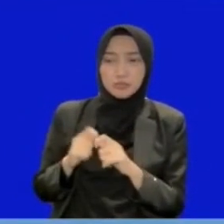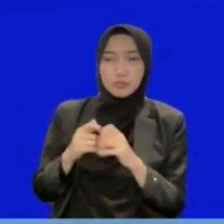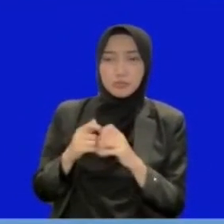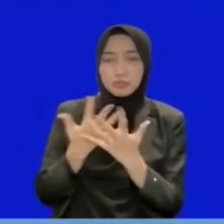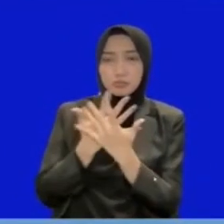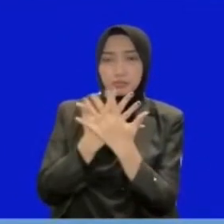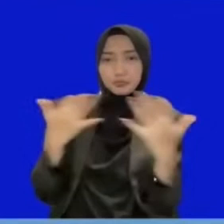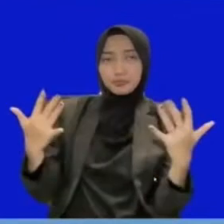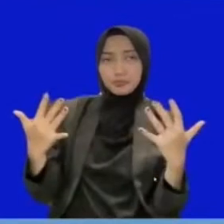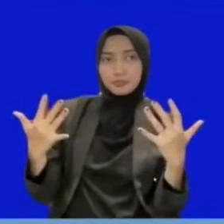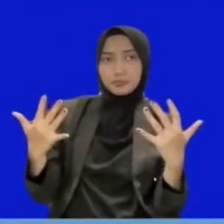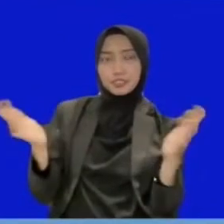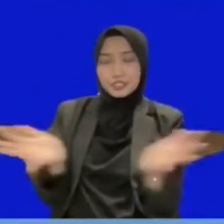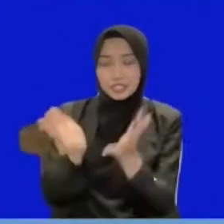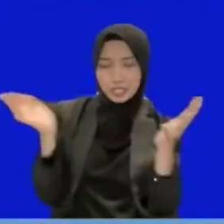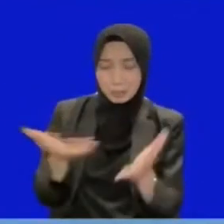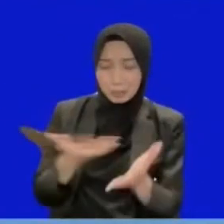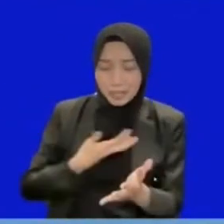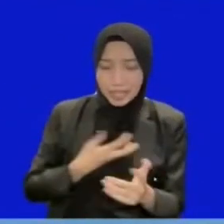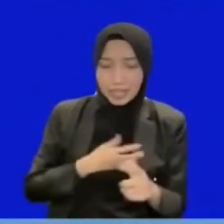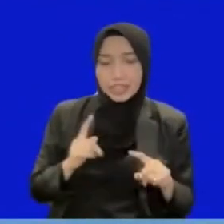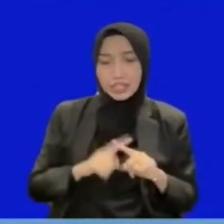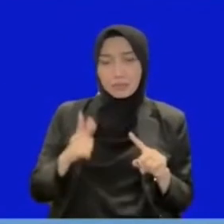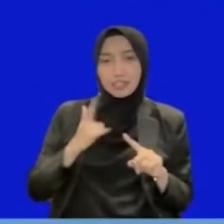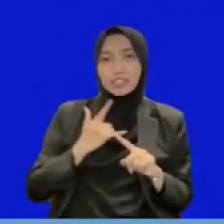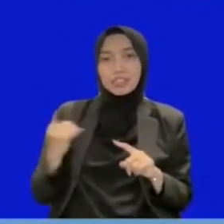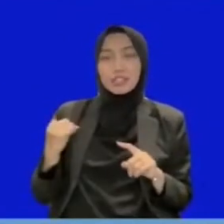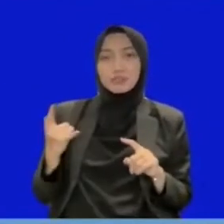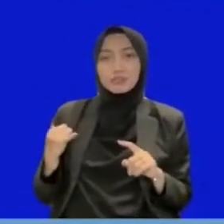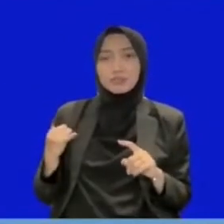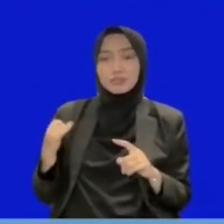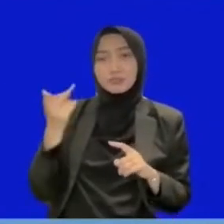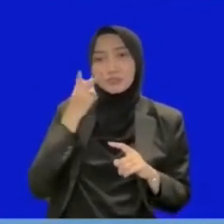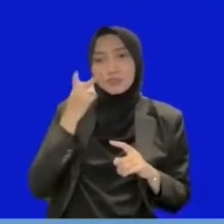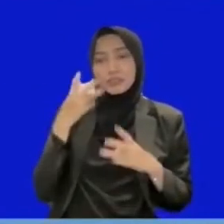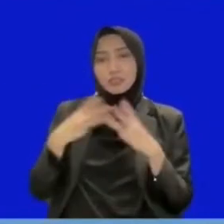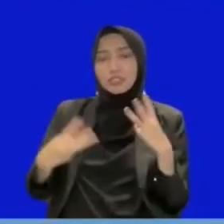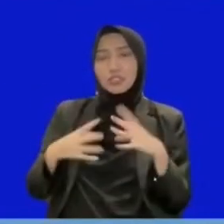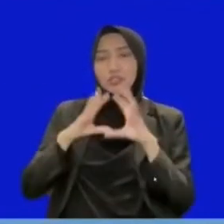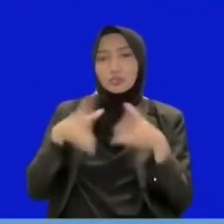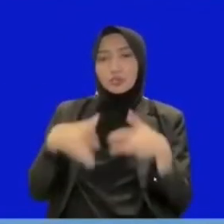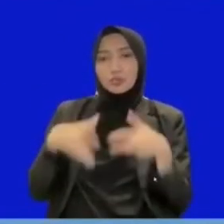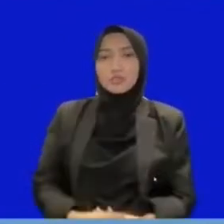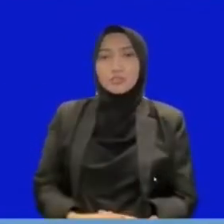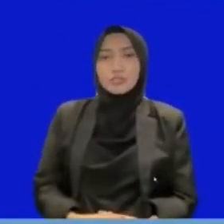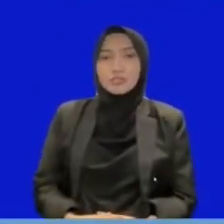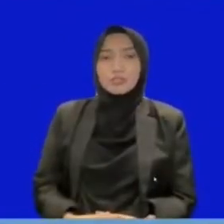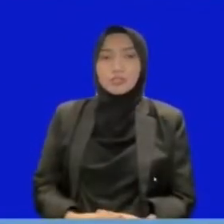masyarakat ini sejahtera, tapi juga tetap menjaga warisan dunianya. Next.